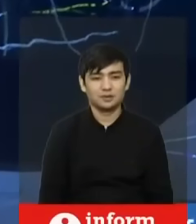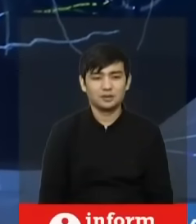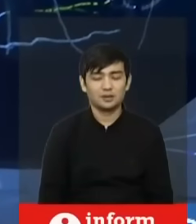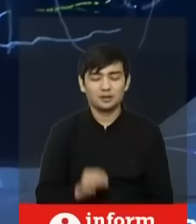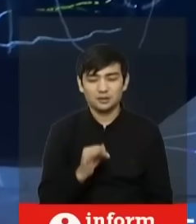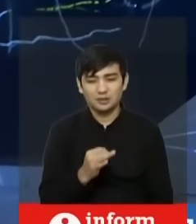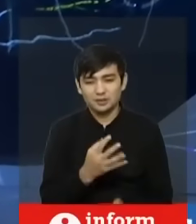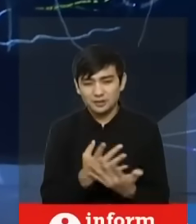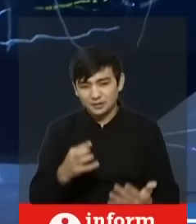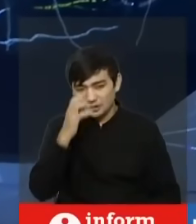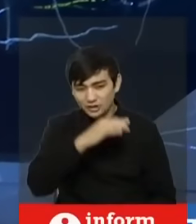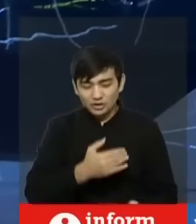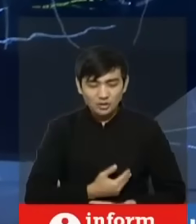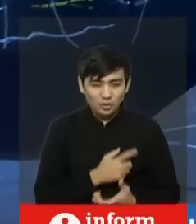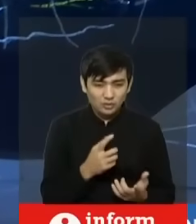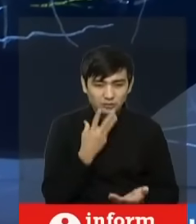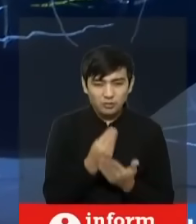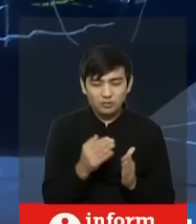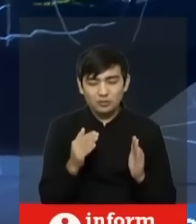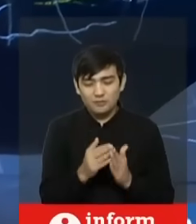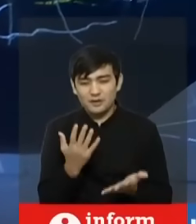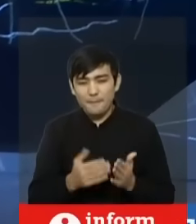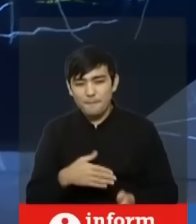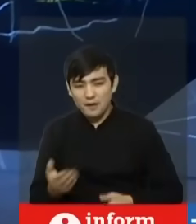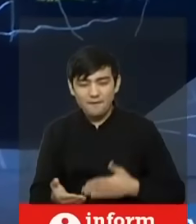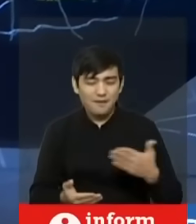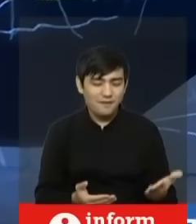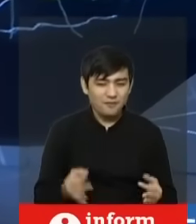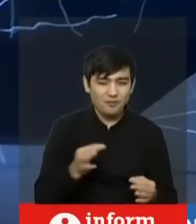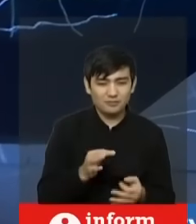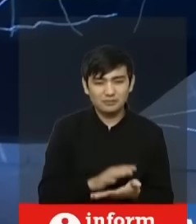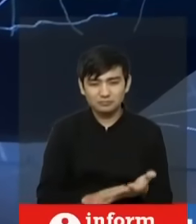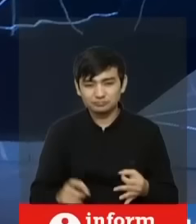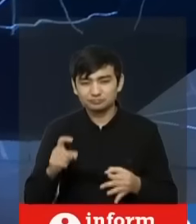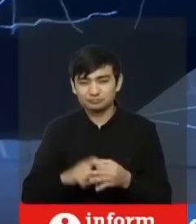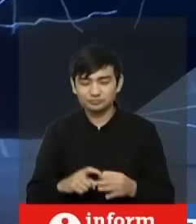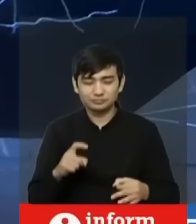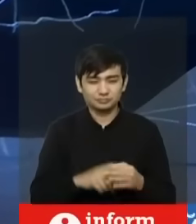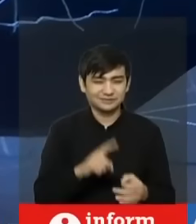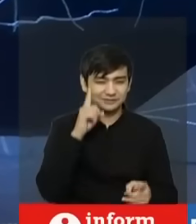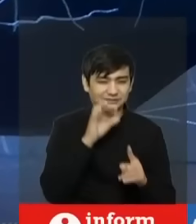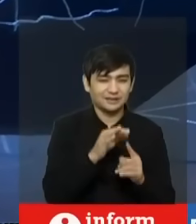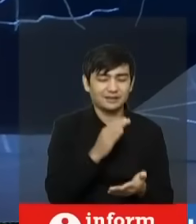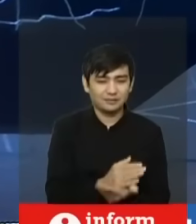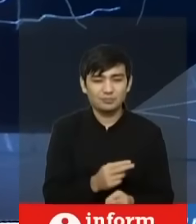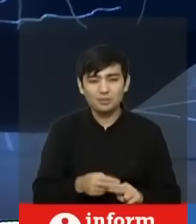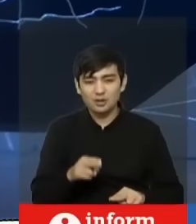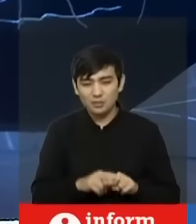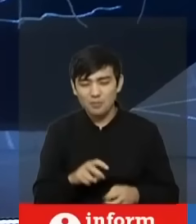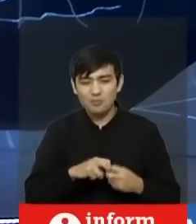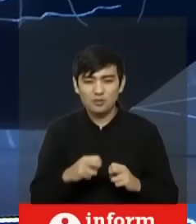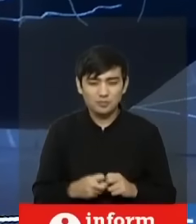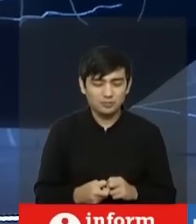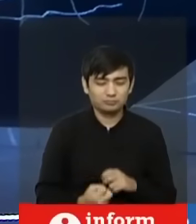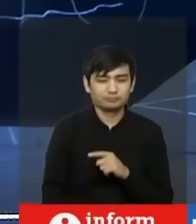Елімізде енді тұрғындардың өз үйіне адамдарды оңды-солды тіркеуіне шектеу қою көзделіп отыр. Өйткені соның кесірінен көші-қон мәселесі